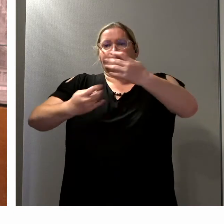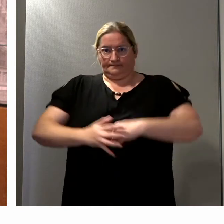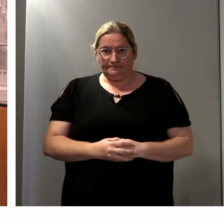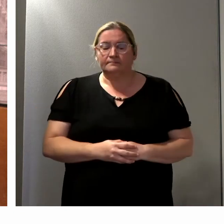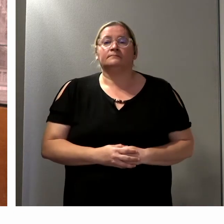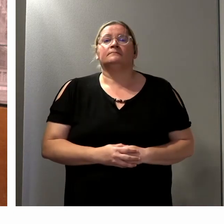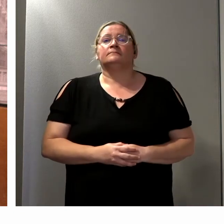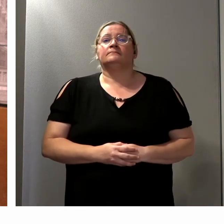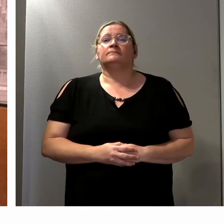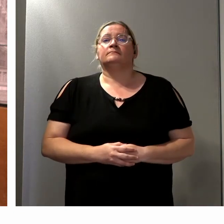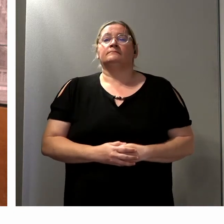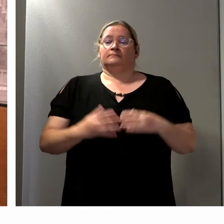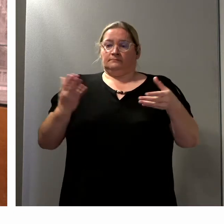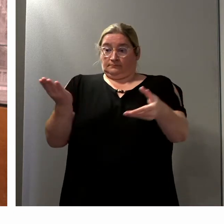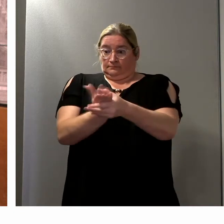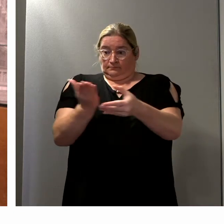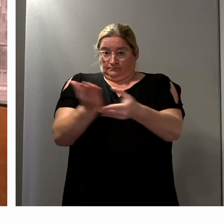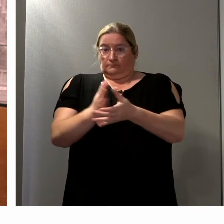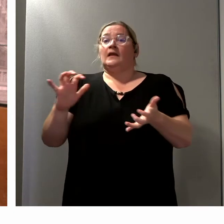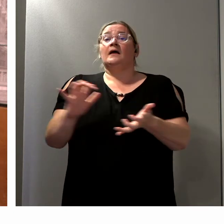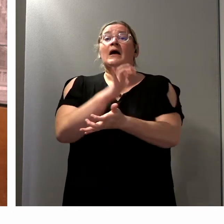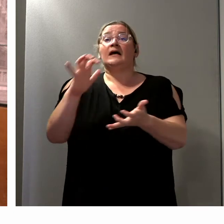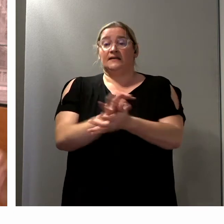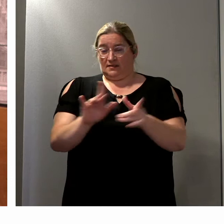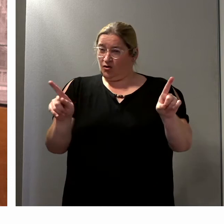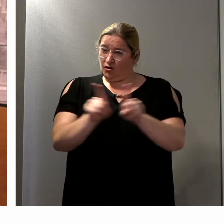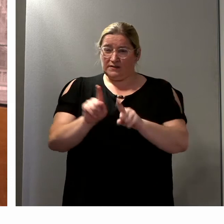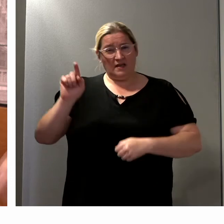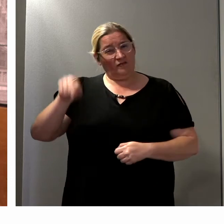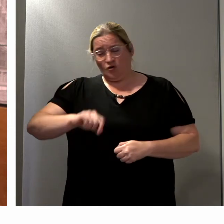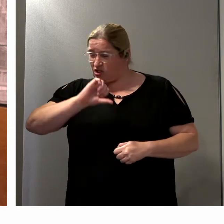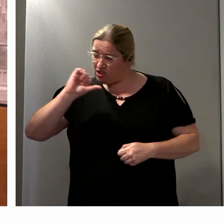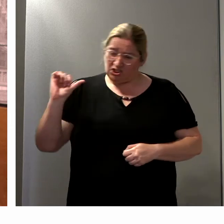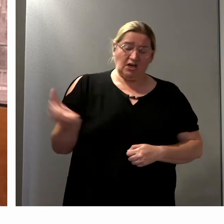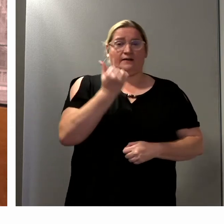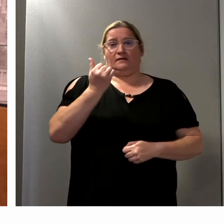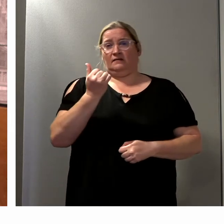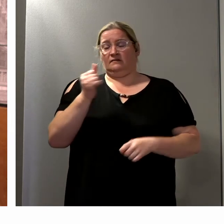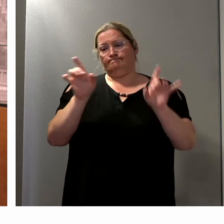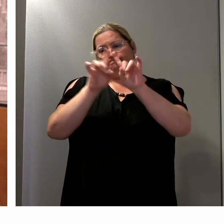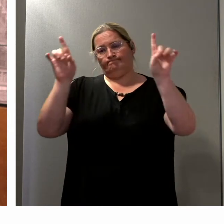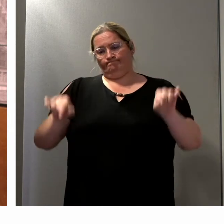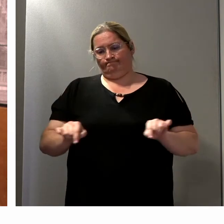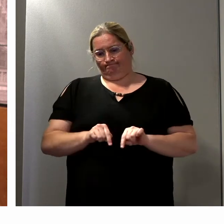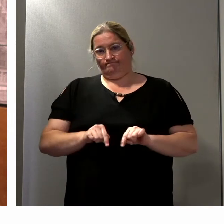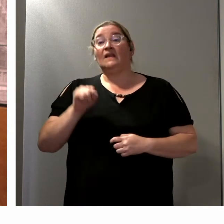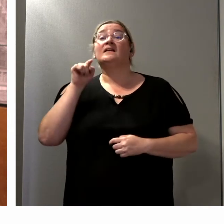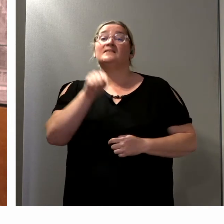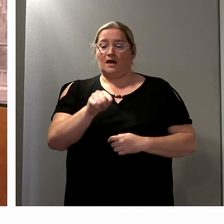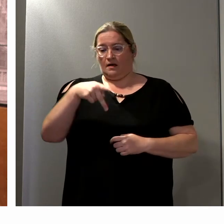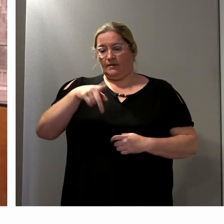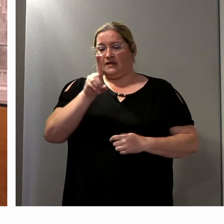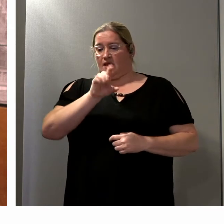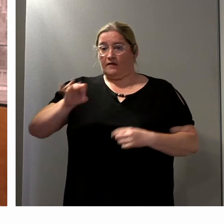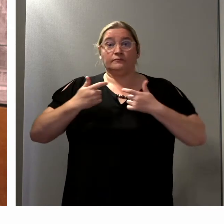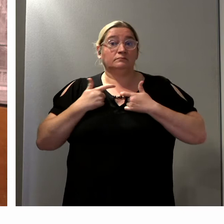être lié au dossier de presse, on s'est engagé aussi à que chaque document puisse être délivré en PDF accessible